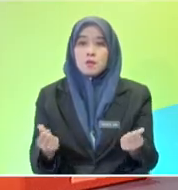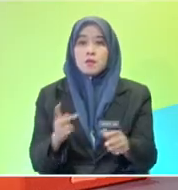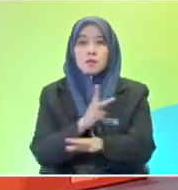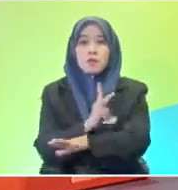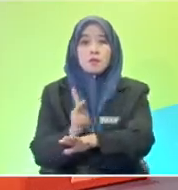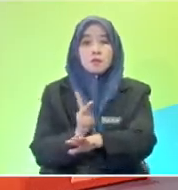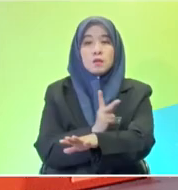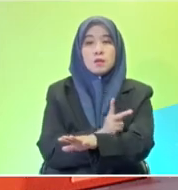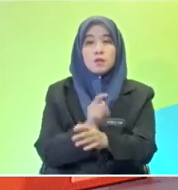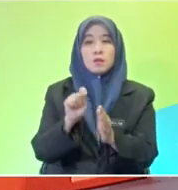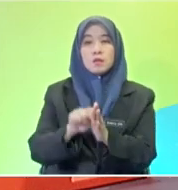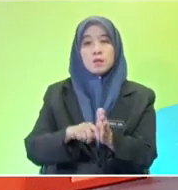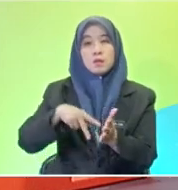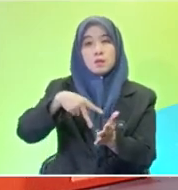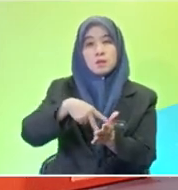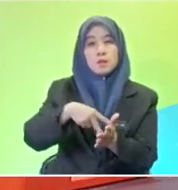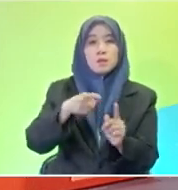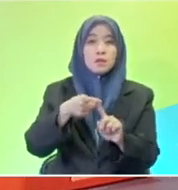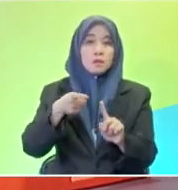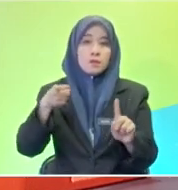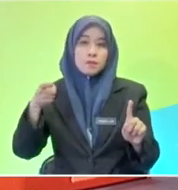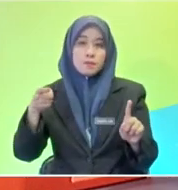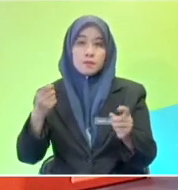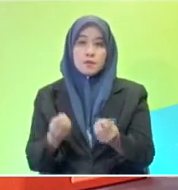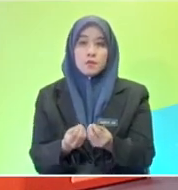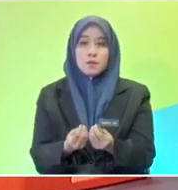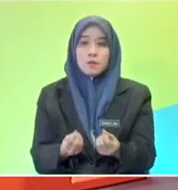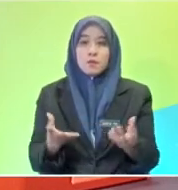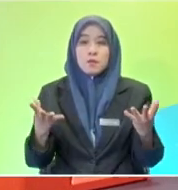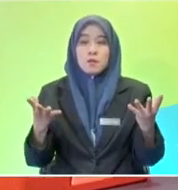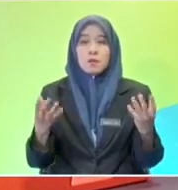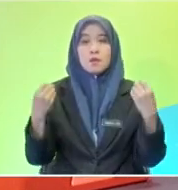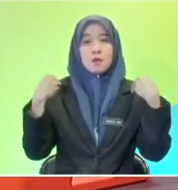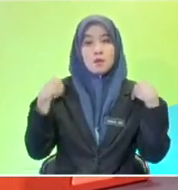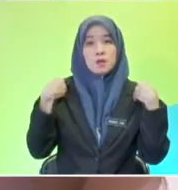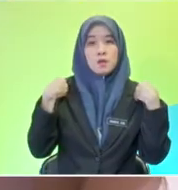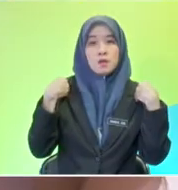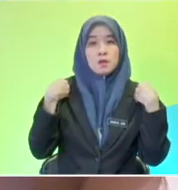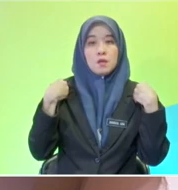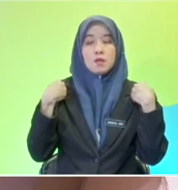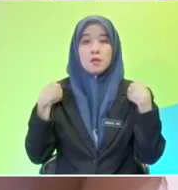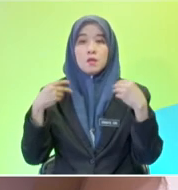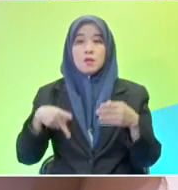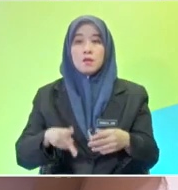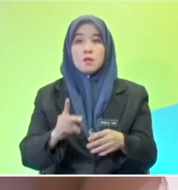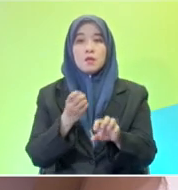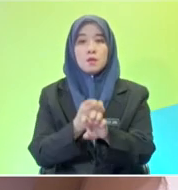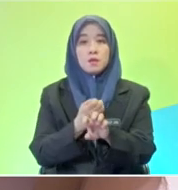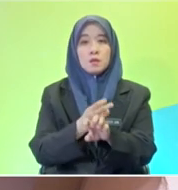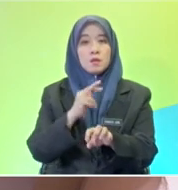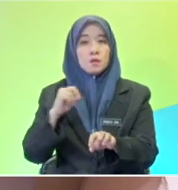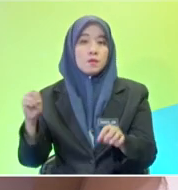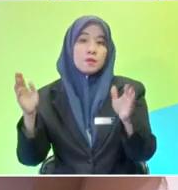kebun terdiri daripada pasir. Ada pula batuan